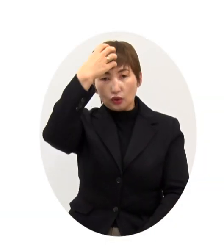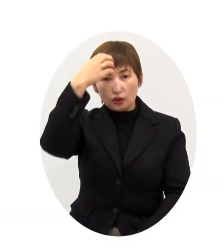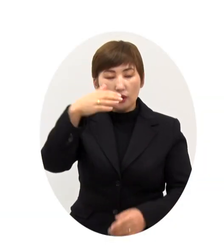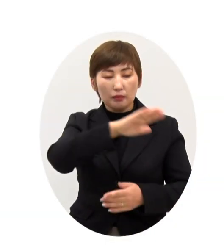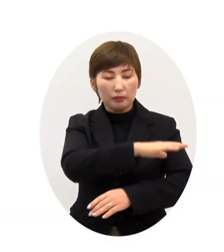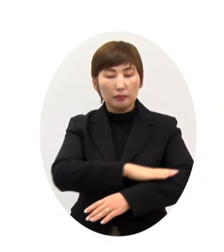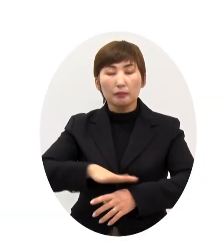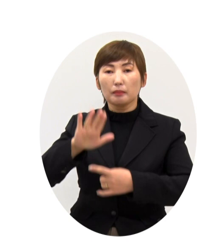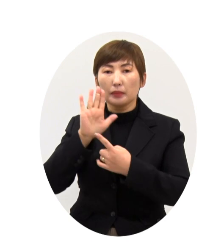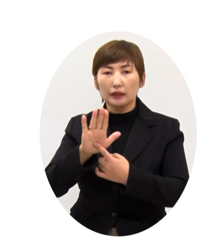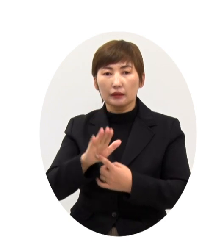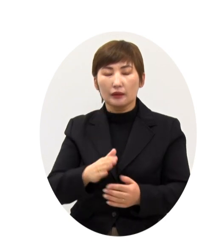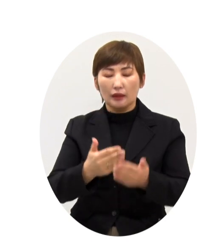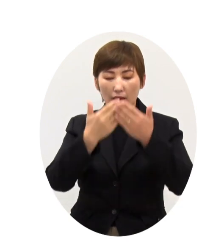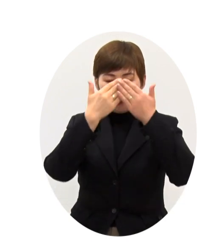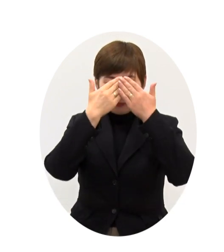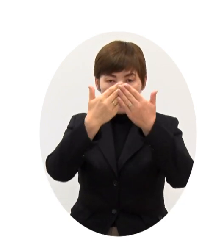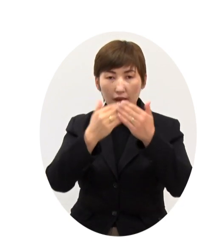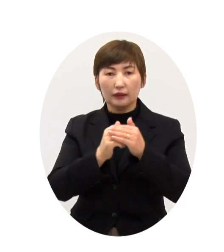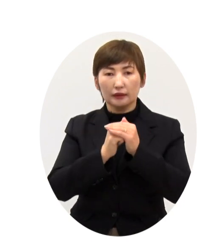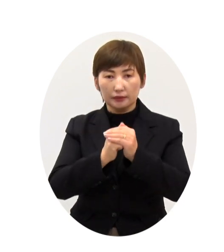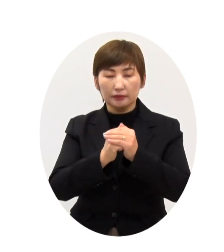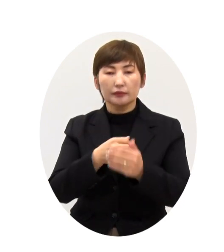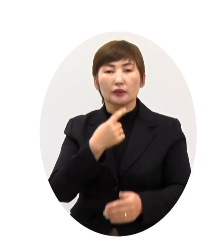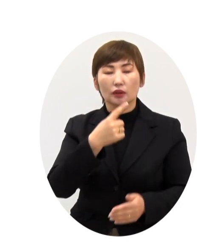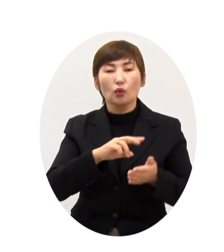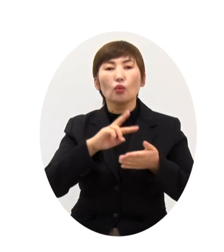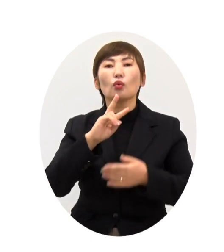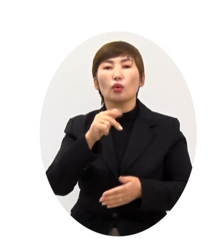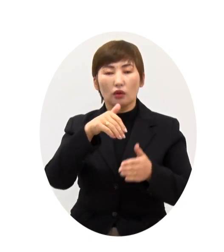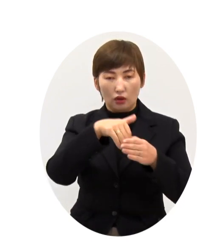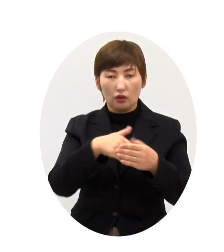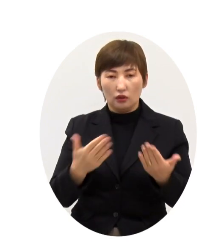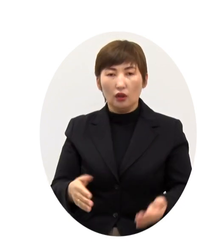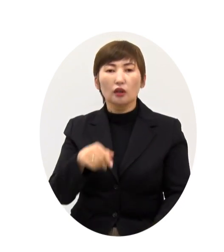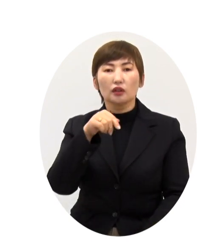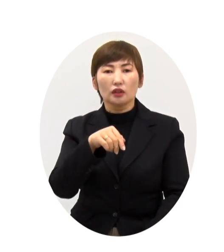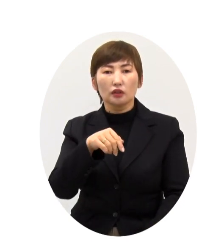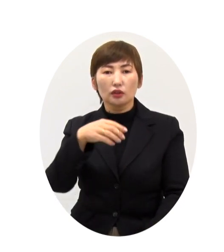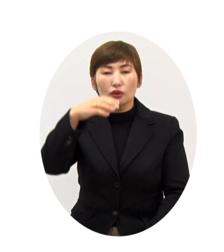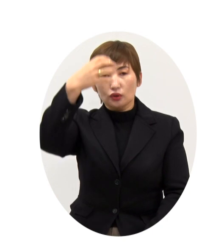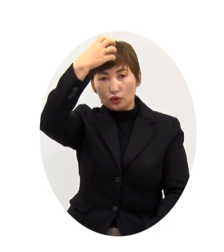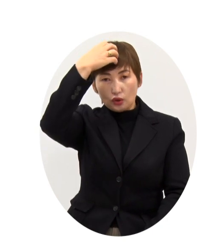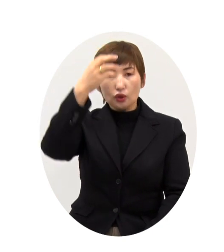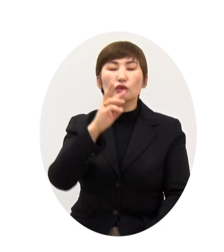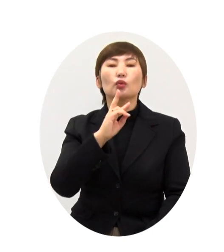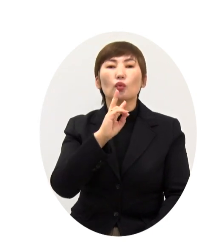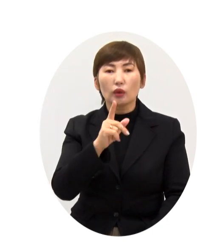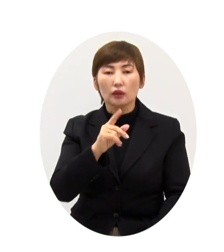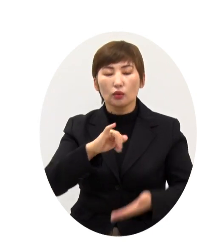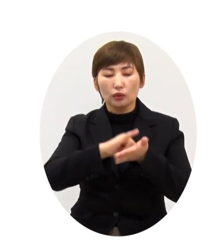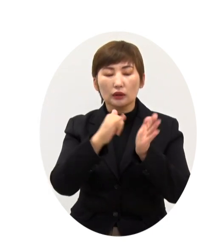бэлэгдэл, бахархал гэсэн үгнүүд өнөөдрийн маань хичээлд түлхүүр хэрэглэгдэх юм байна. За, тэгвэл багш нь өнөөдөр төр гэдэг